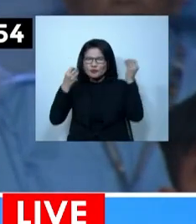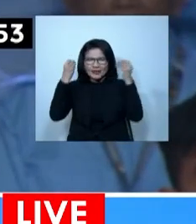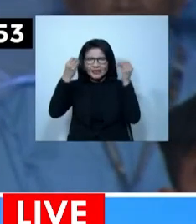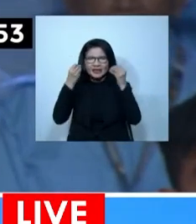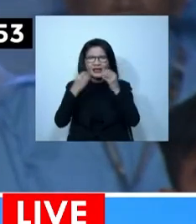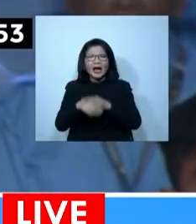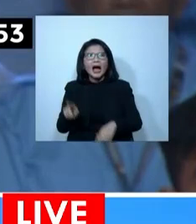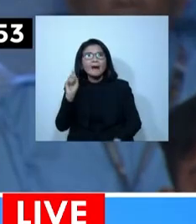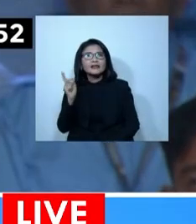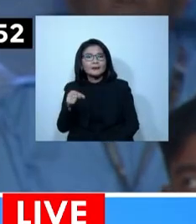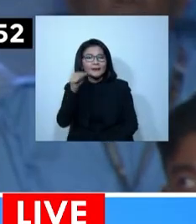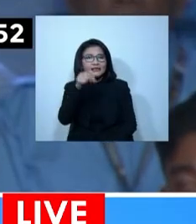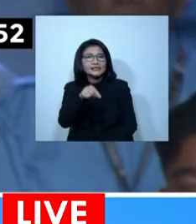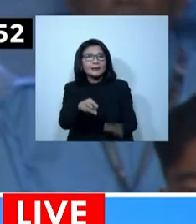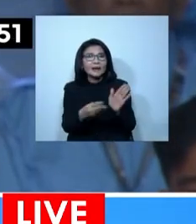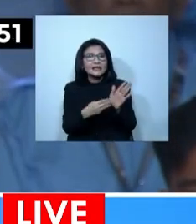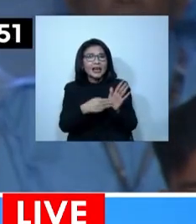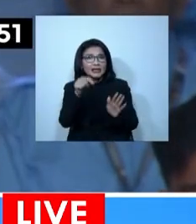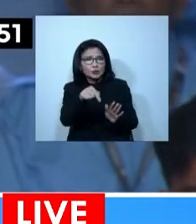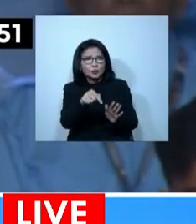kira harus diakui